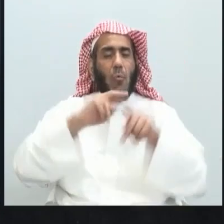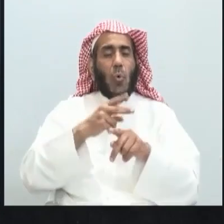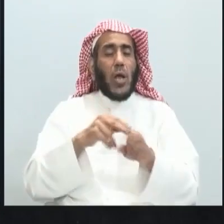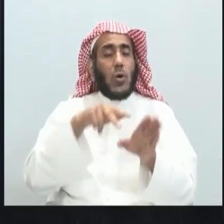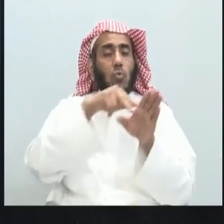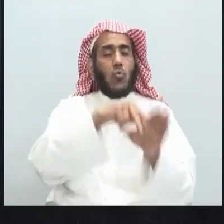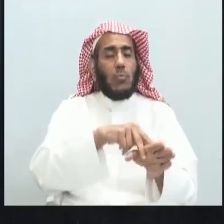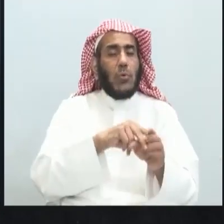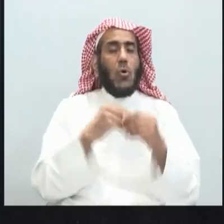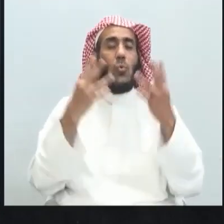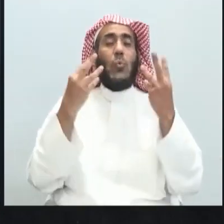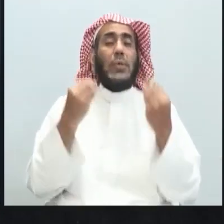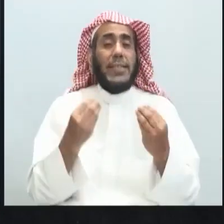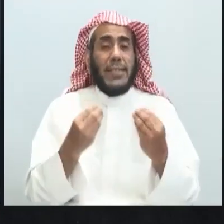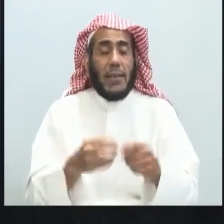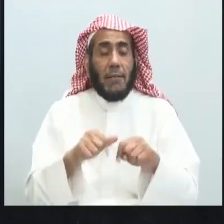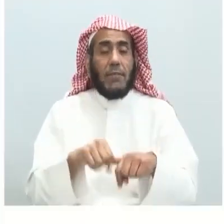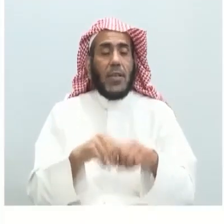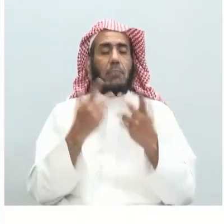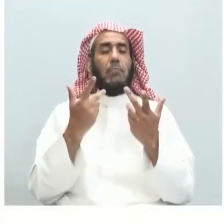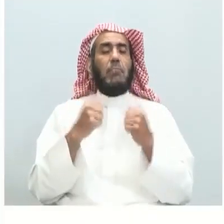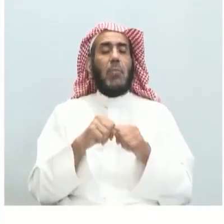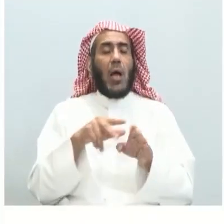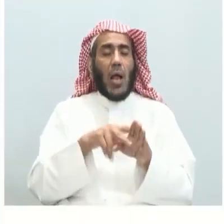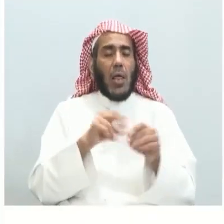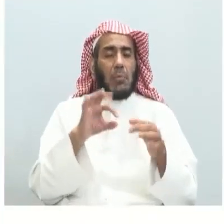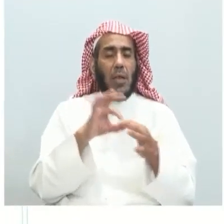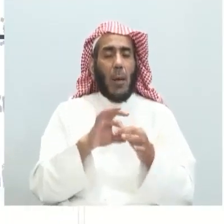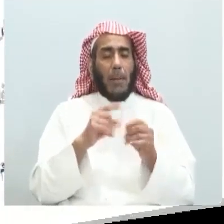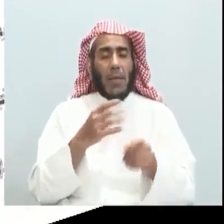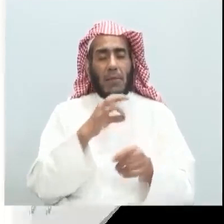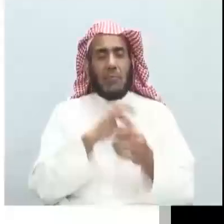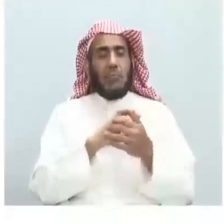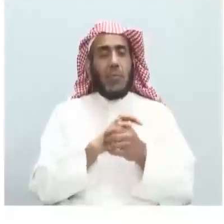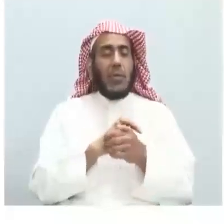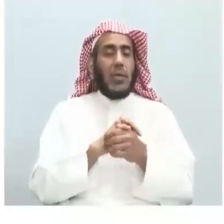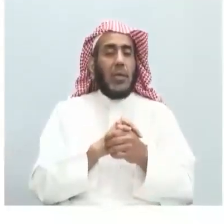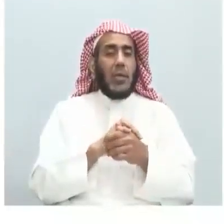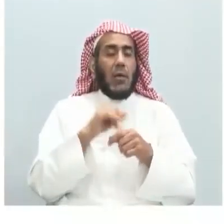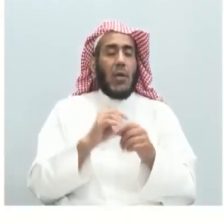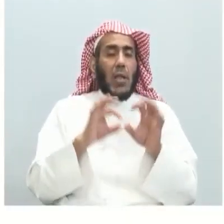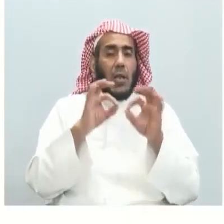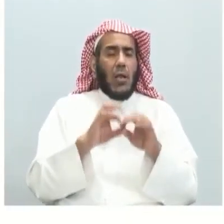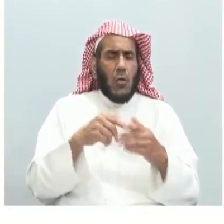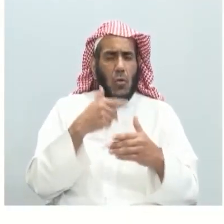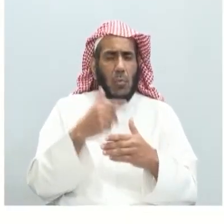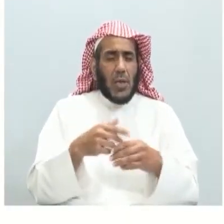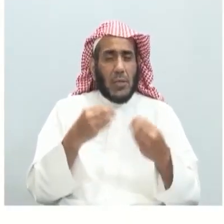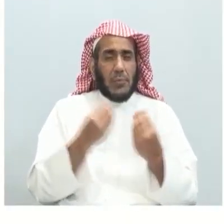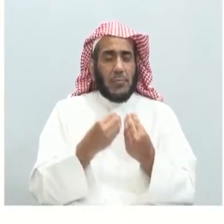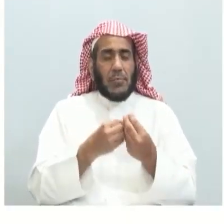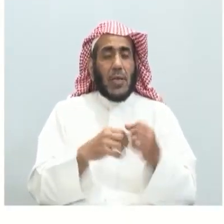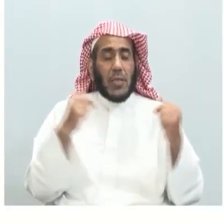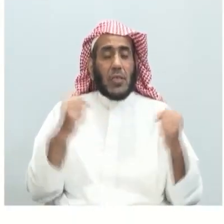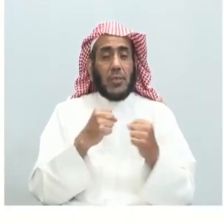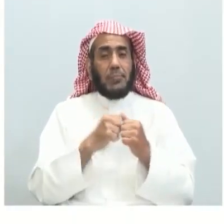الركوب وكذلك الزينه في الخيل هذا ما يتعلق بهذه الفائده في هذه الايات ثم ناتي واياكم الى هذا